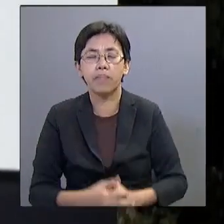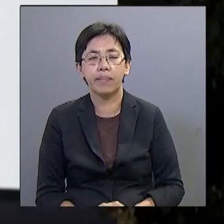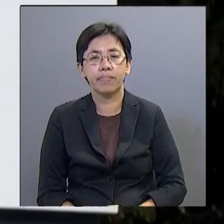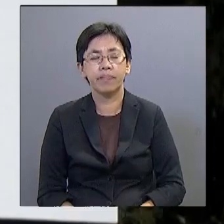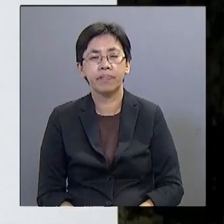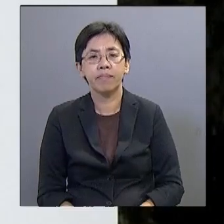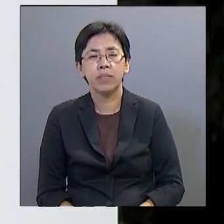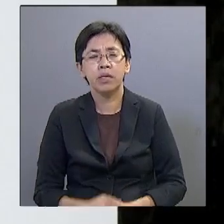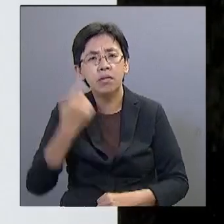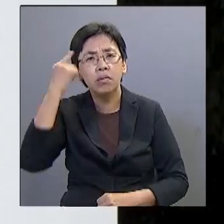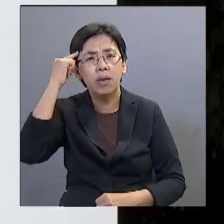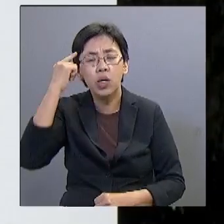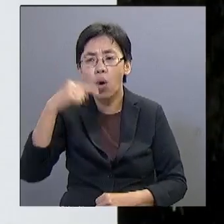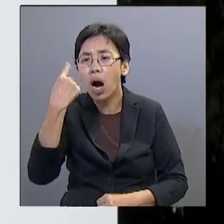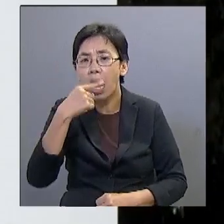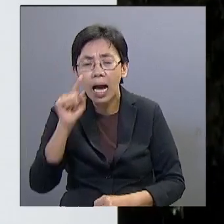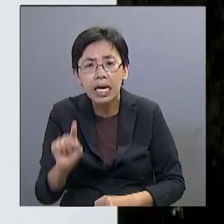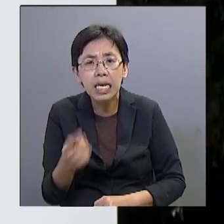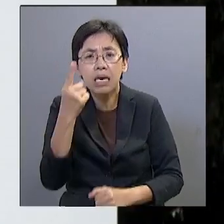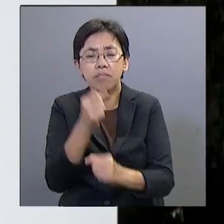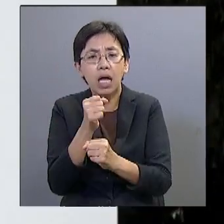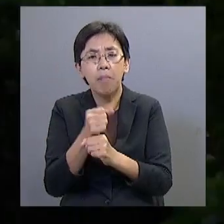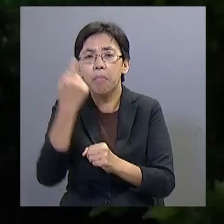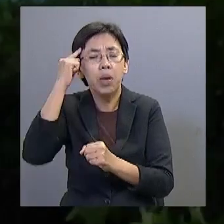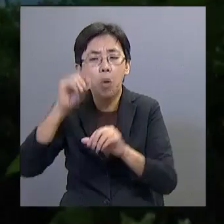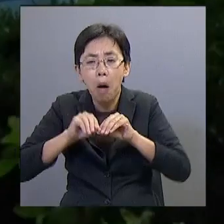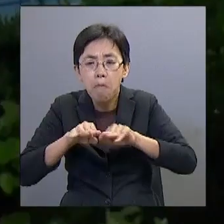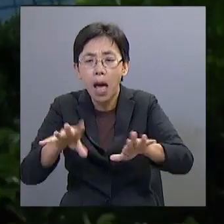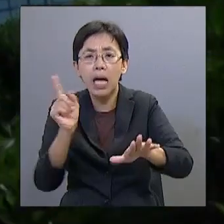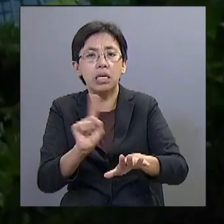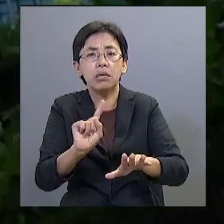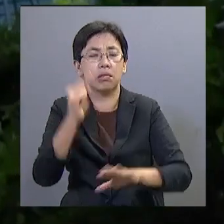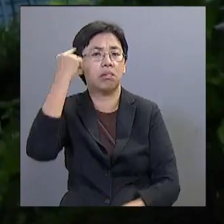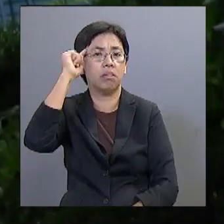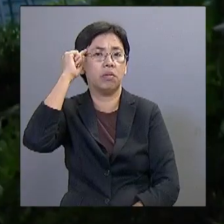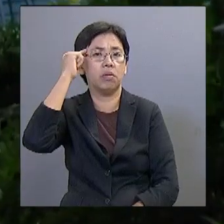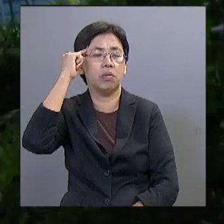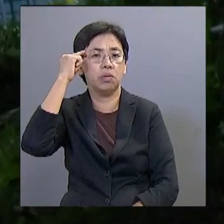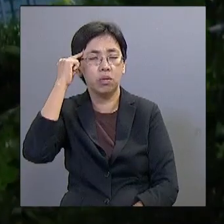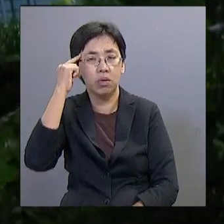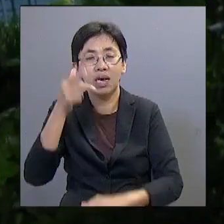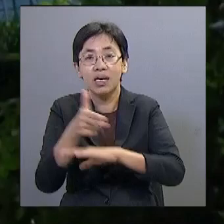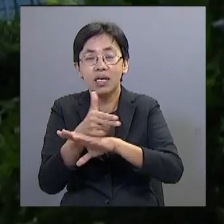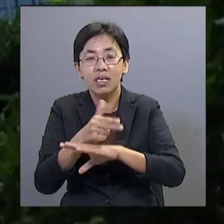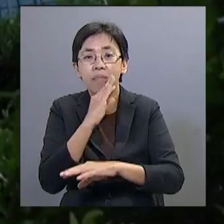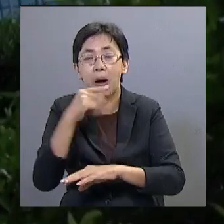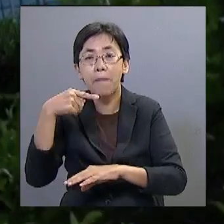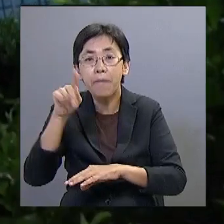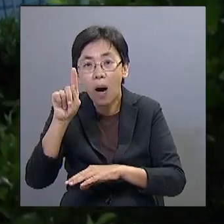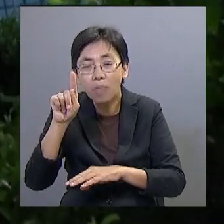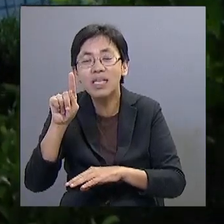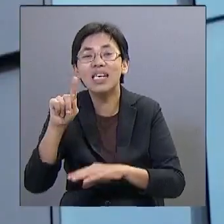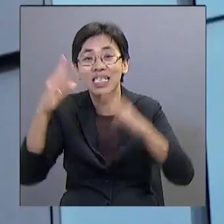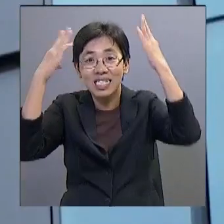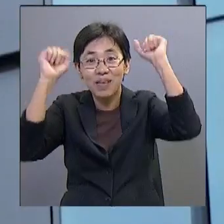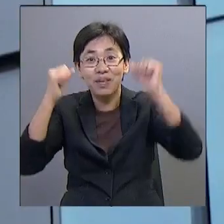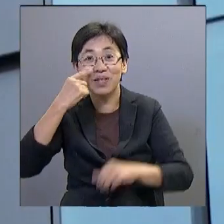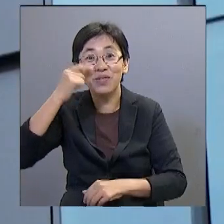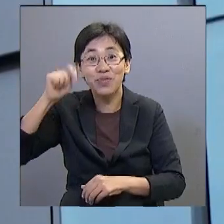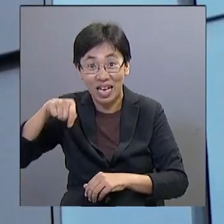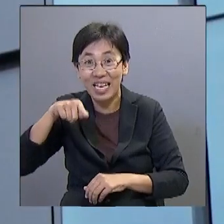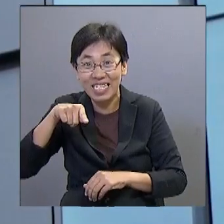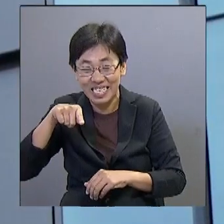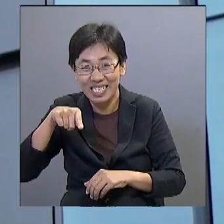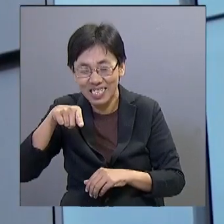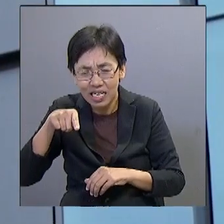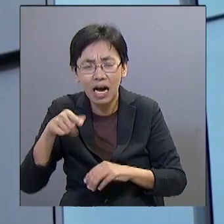และอย่างไม่ทราบแ่ชดวา ใครเป็คนทําแ่นอนค่ะ คลิปที่ปลอมแลงคำพดของ Selenski เป็นเพียงตัวอย่างหนึ่